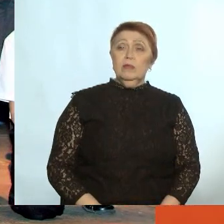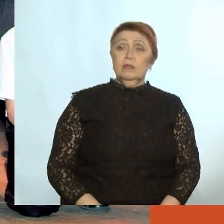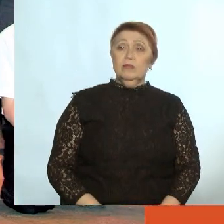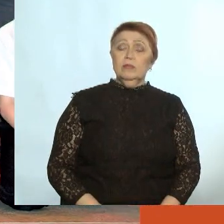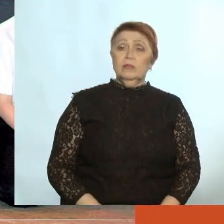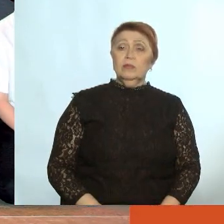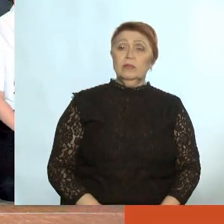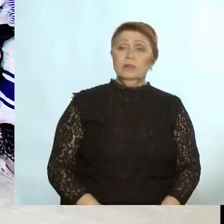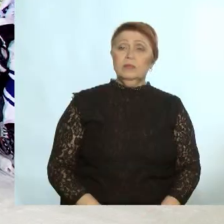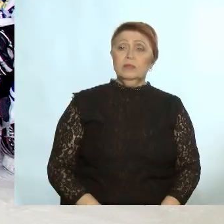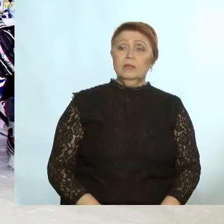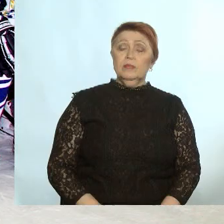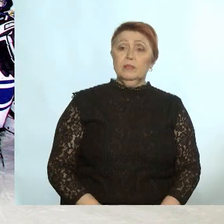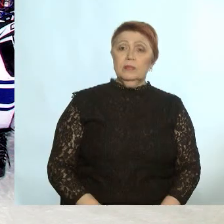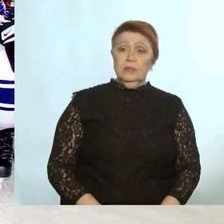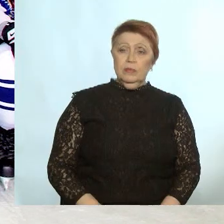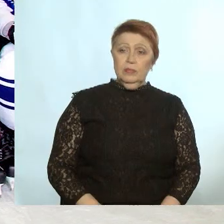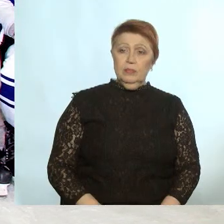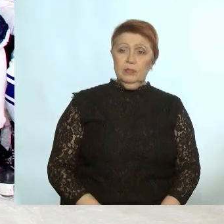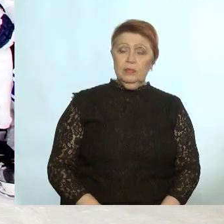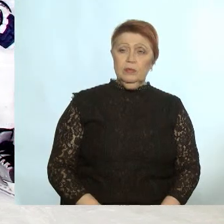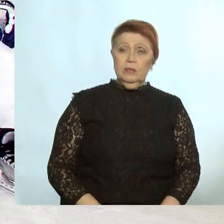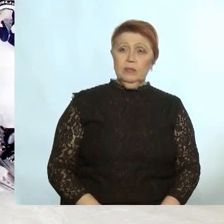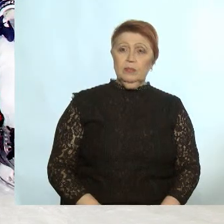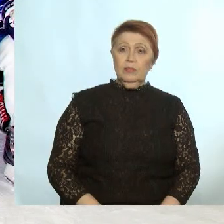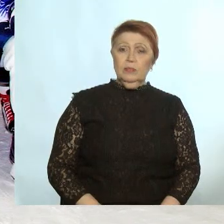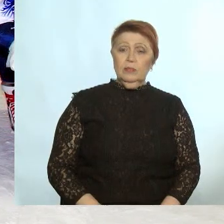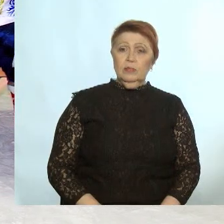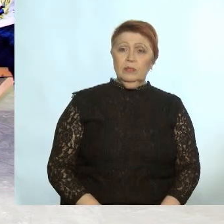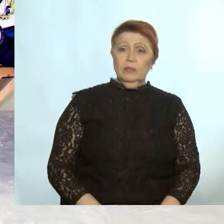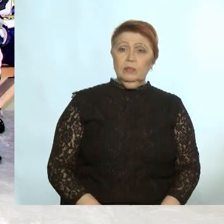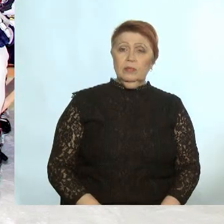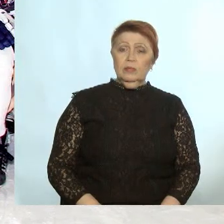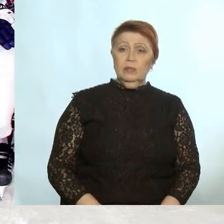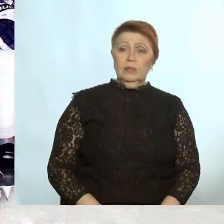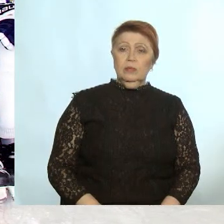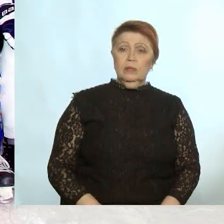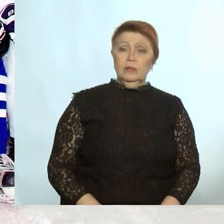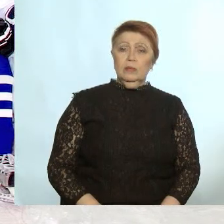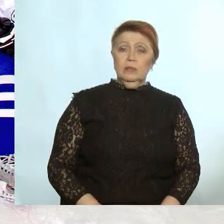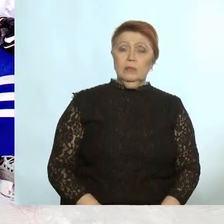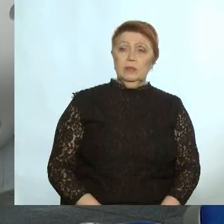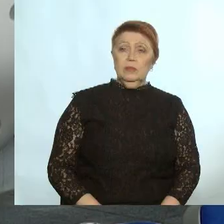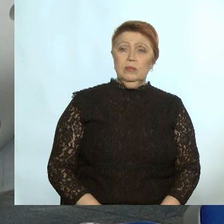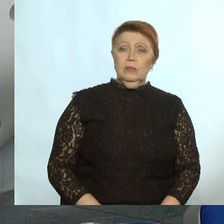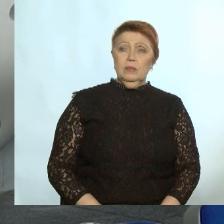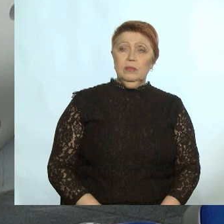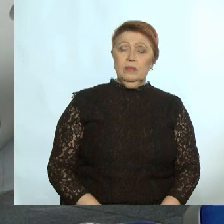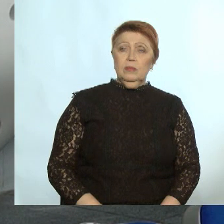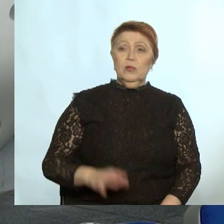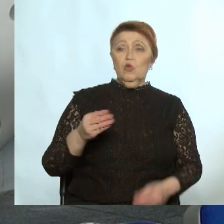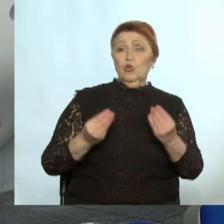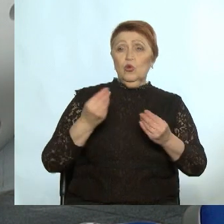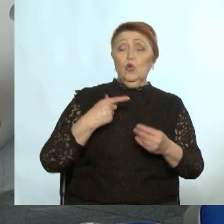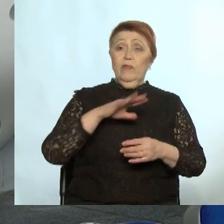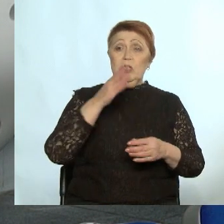Никита, Недилька Денис, Волошин Герман, и Александр Огурцов. И это еще я не назвал тех ребят, которые у нас уехали. Игрой радуют мальчишки.